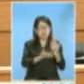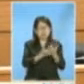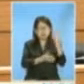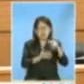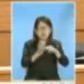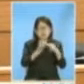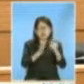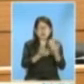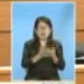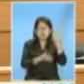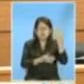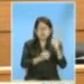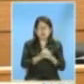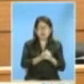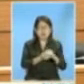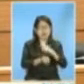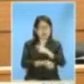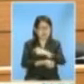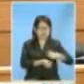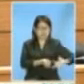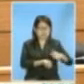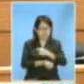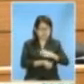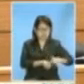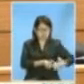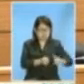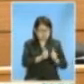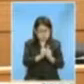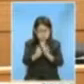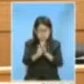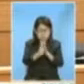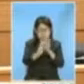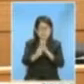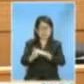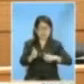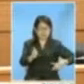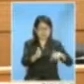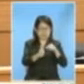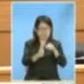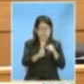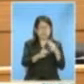ภาขุนนางนี่แต่งตั้งโดยพระมหากษัตริย์ตามคำแนะนำของนายกรัฐมนตรี